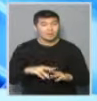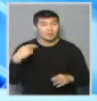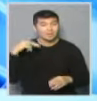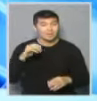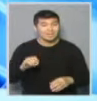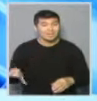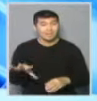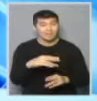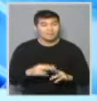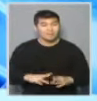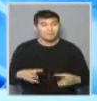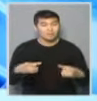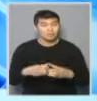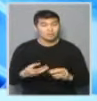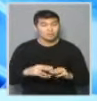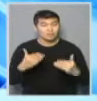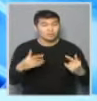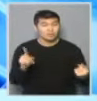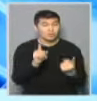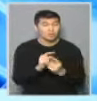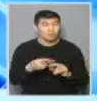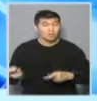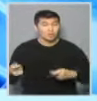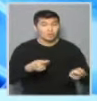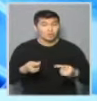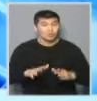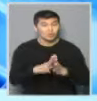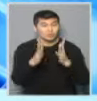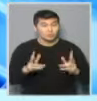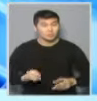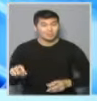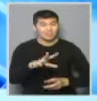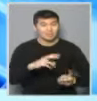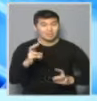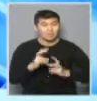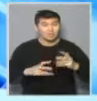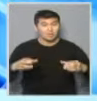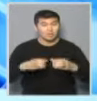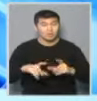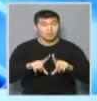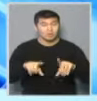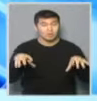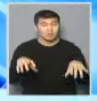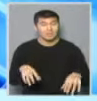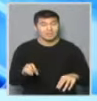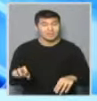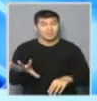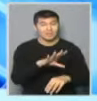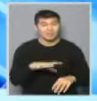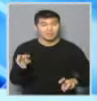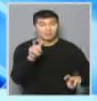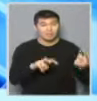президентом Европейского совета. А сегодня встретится с руководителями крупнейших европейских компаний и председателем